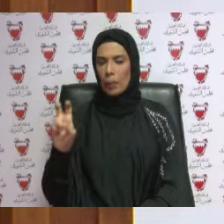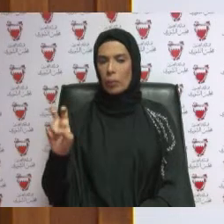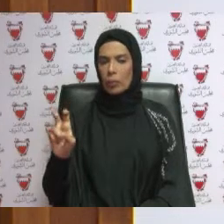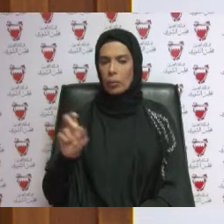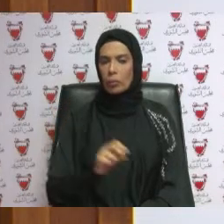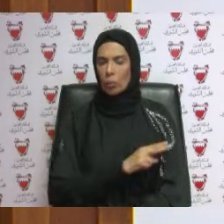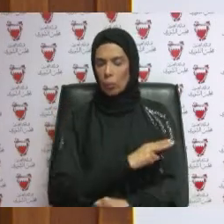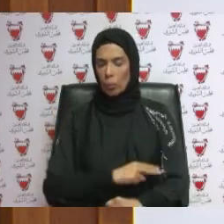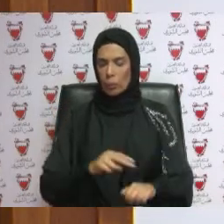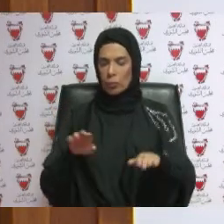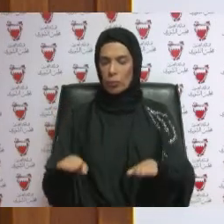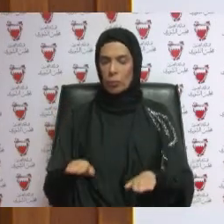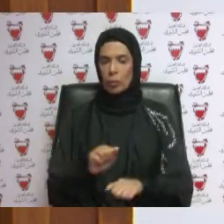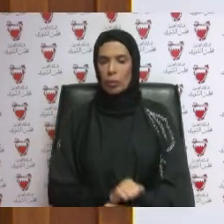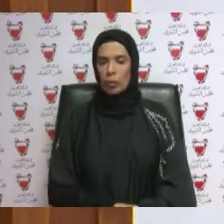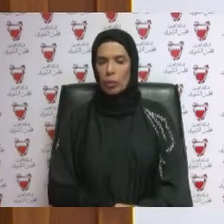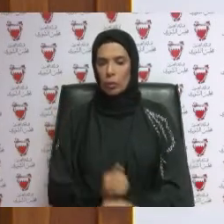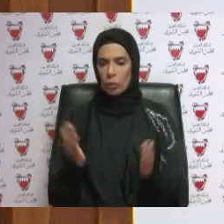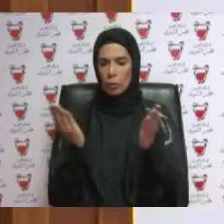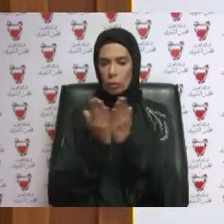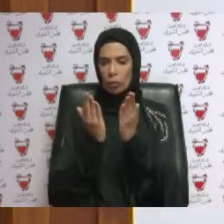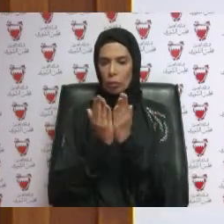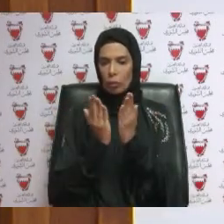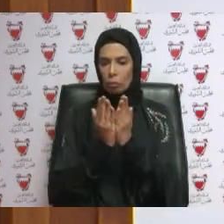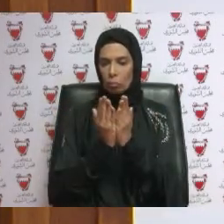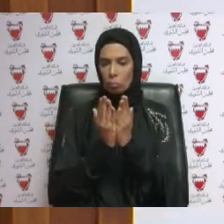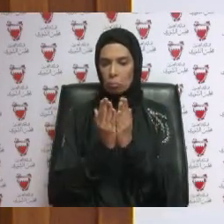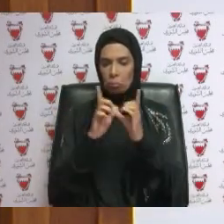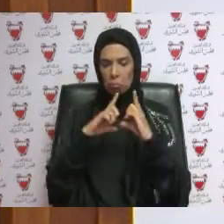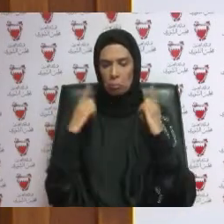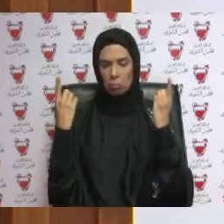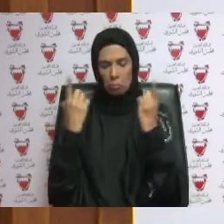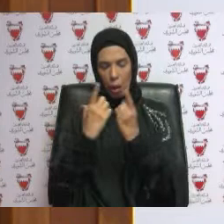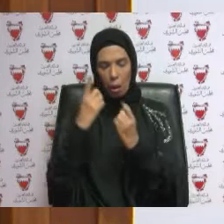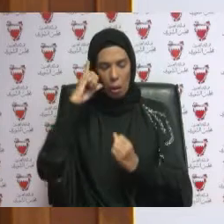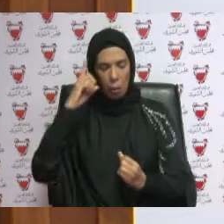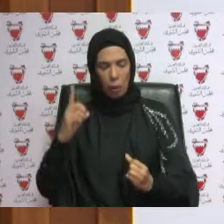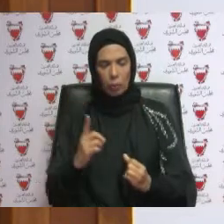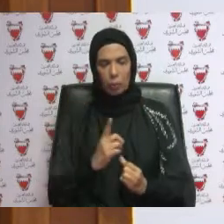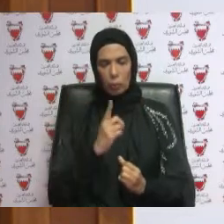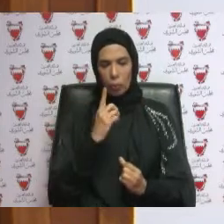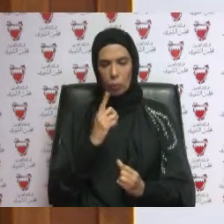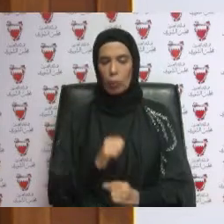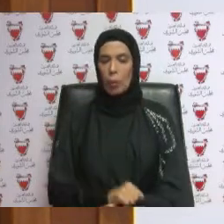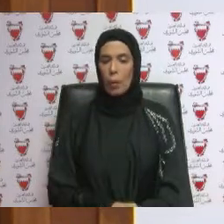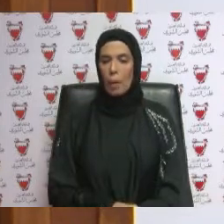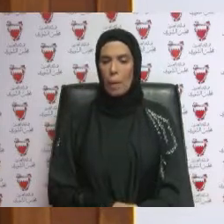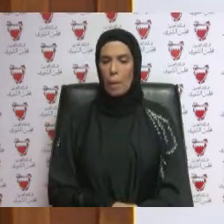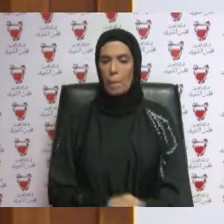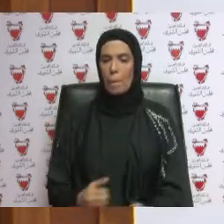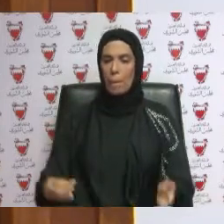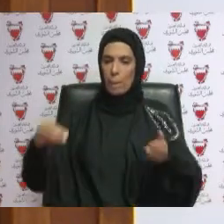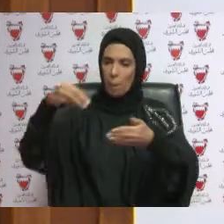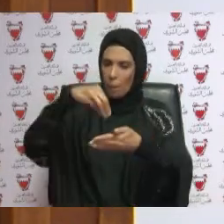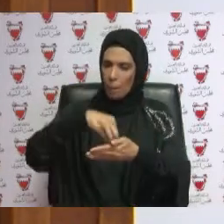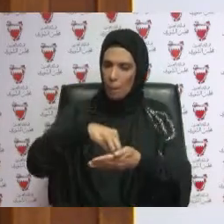عضو المجلس. وتدارست اللجنة كل الملاحظات التي وردت إليها وأخذتها بعين الاعتبار وضمنت كثيرا منها